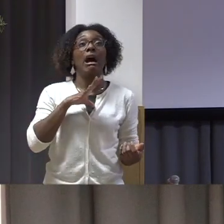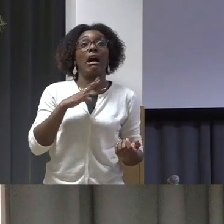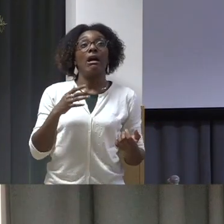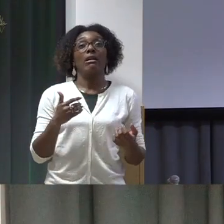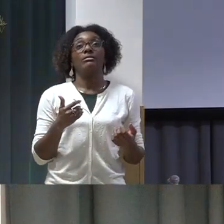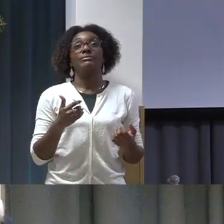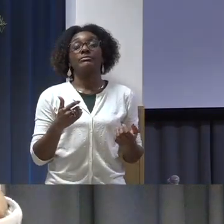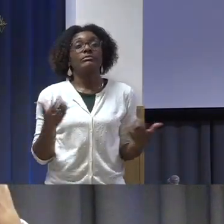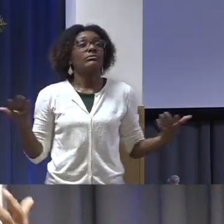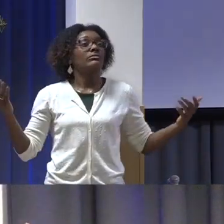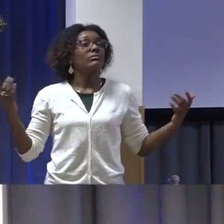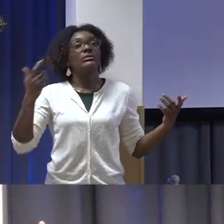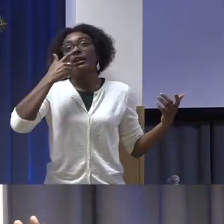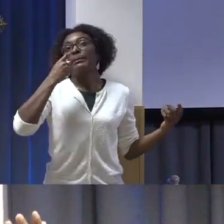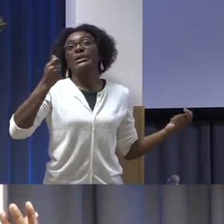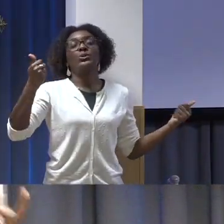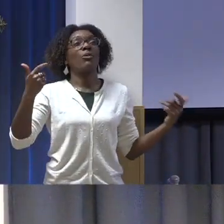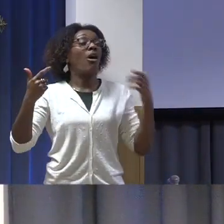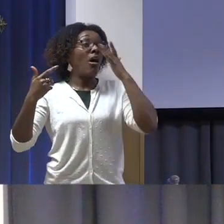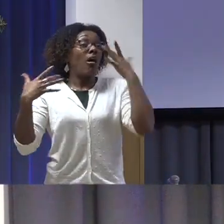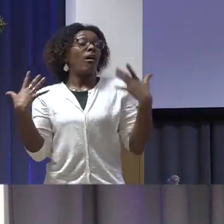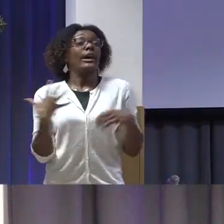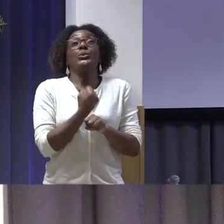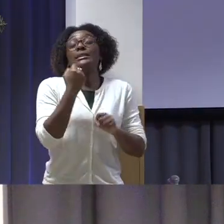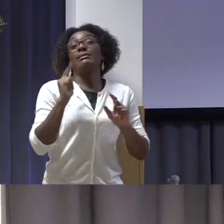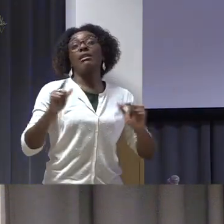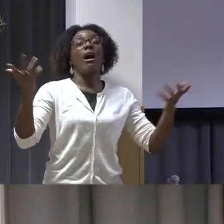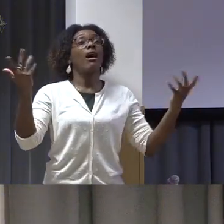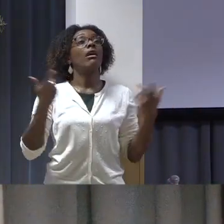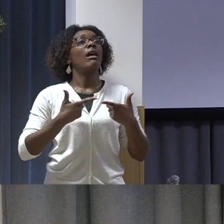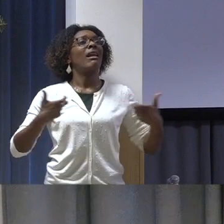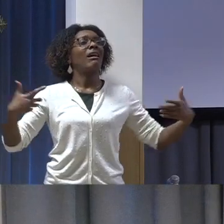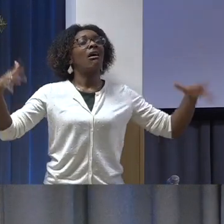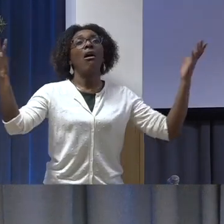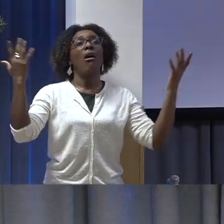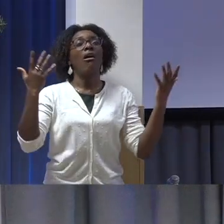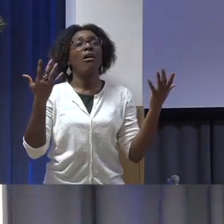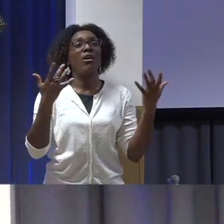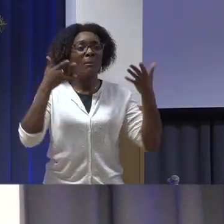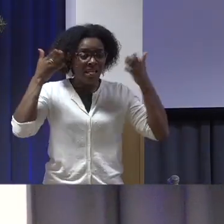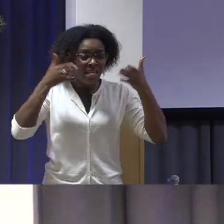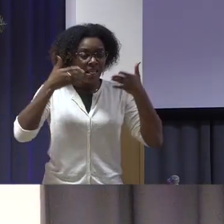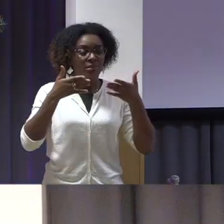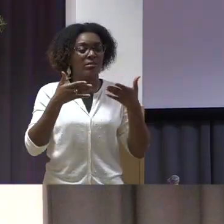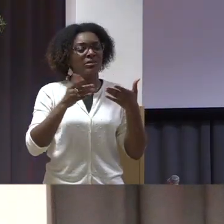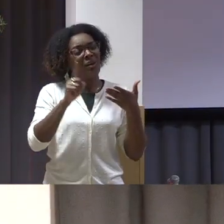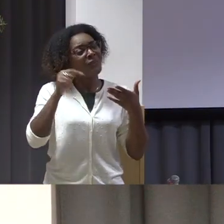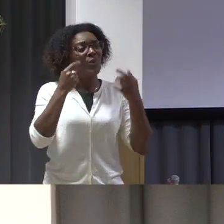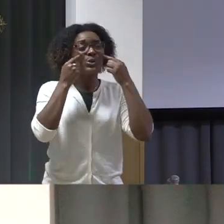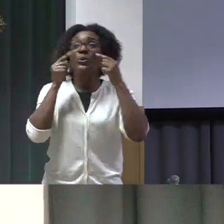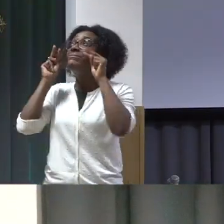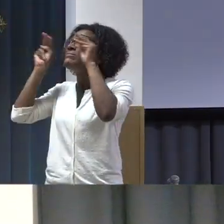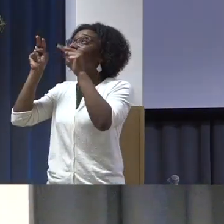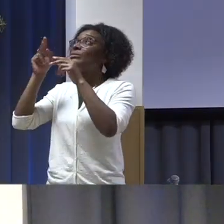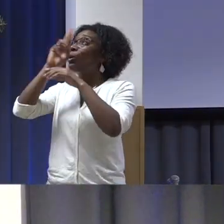nous avons l'impression d'arriver à quelque chose que ce soit non nos yeux doivent être fixés sur le roi des rois amène soyons